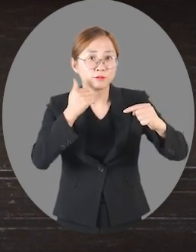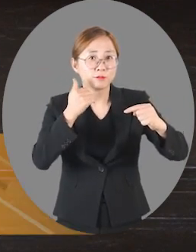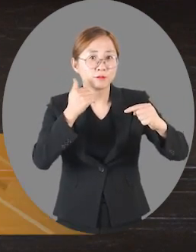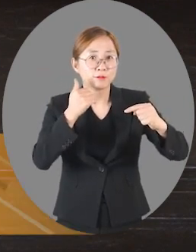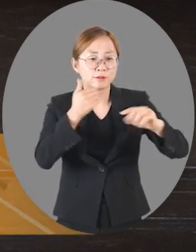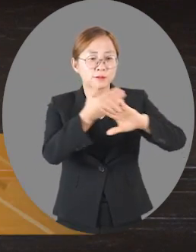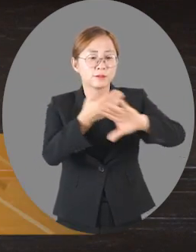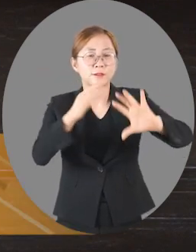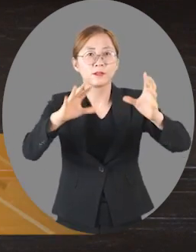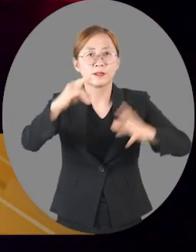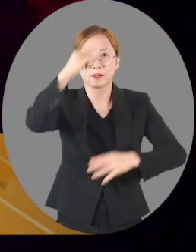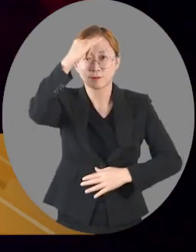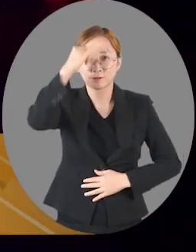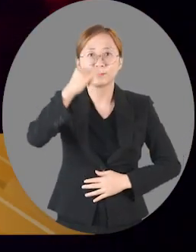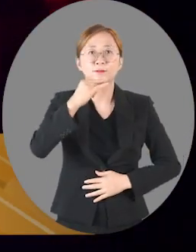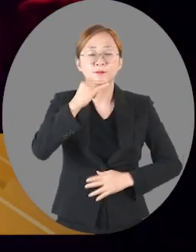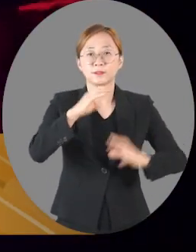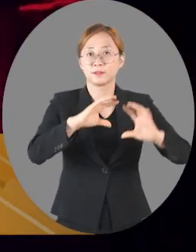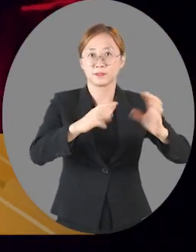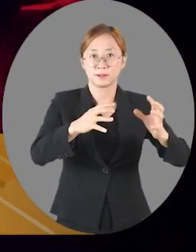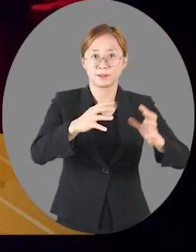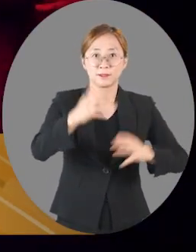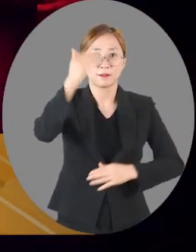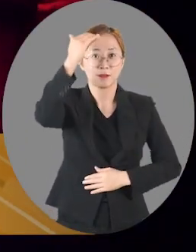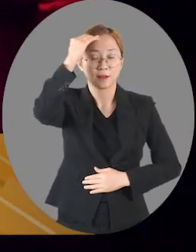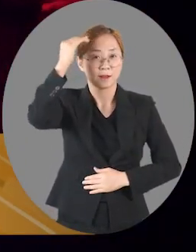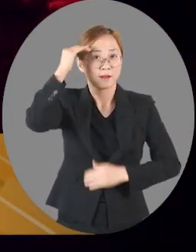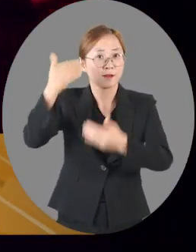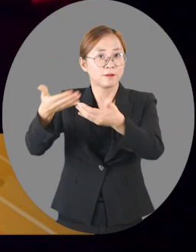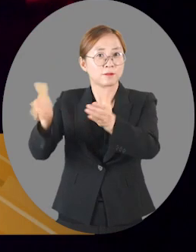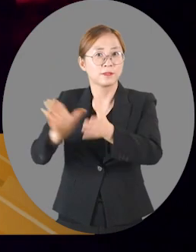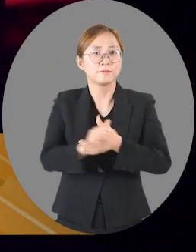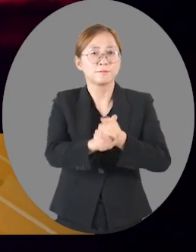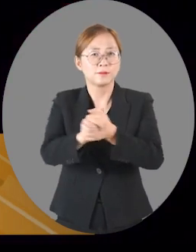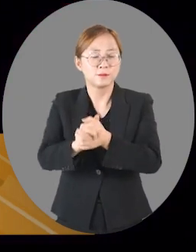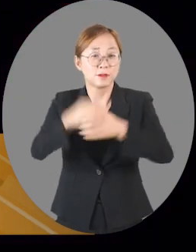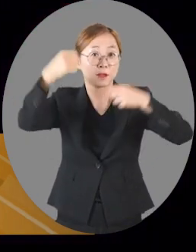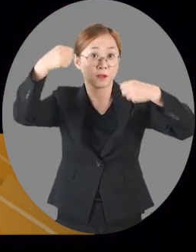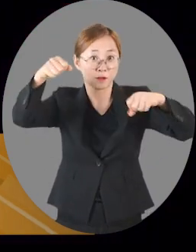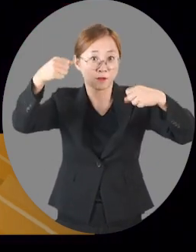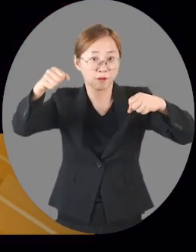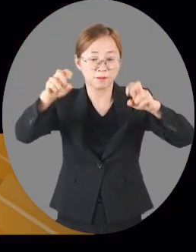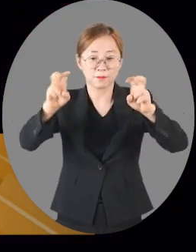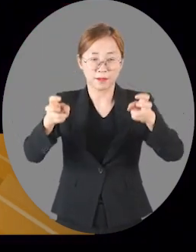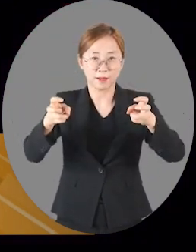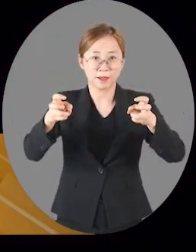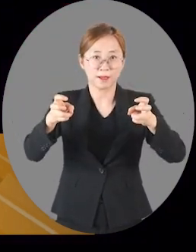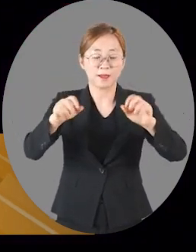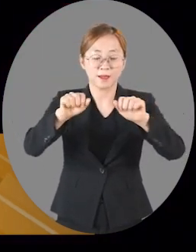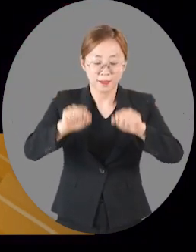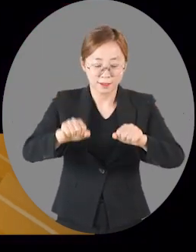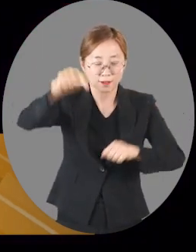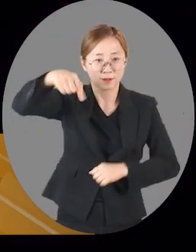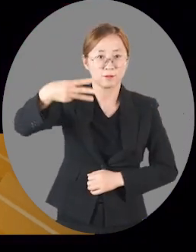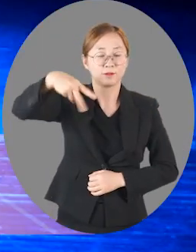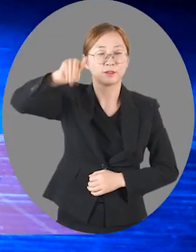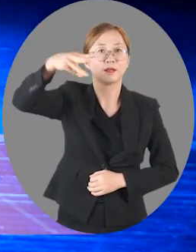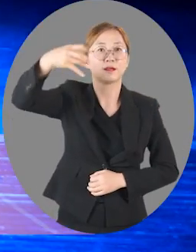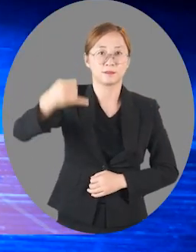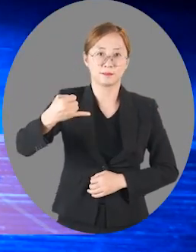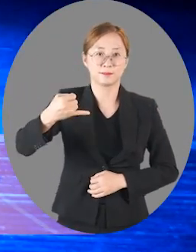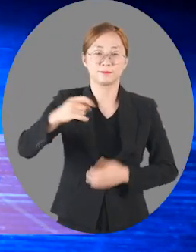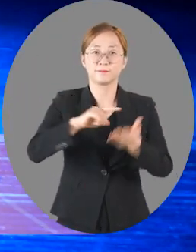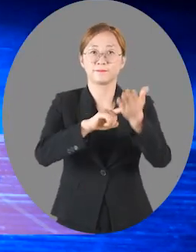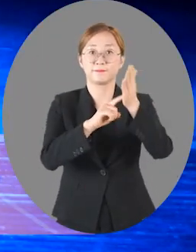초청 공연에서는 카자흐스탄 국립아카데미 고려극장과 국내 공연팀의 온라인 협업 작품인